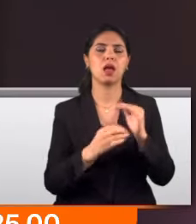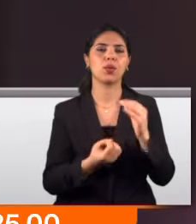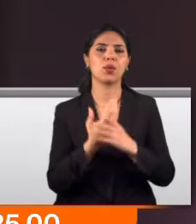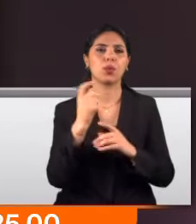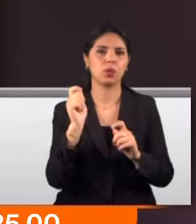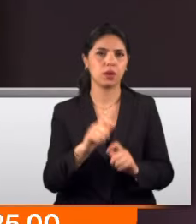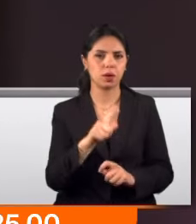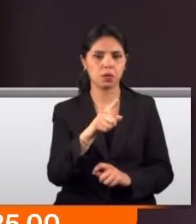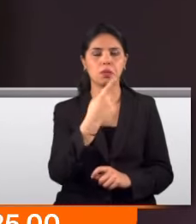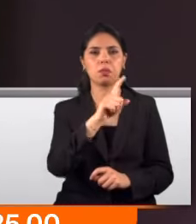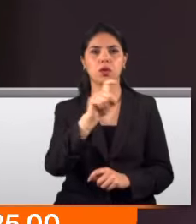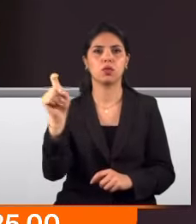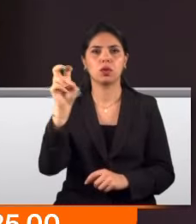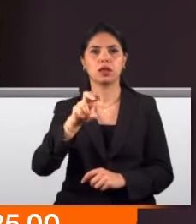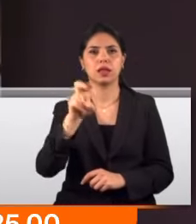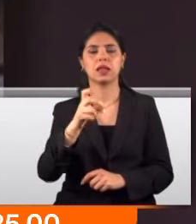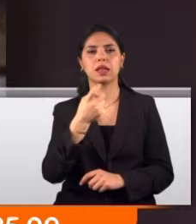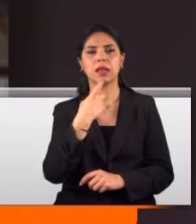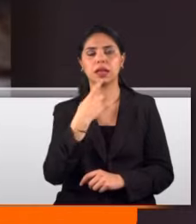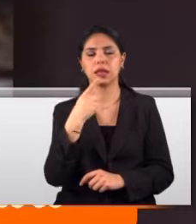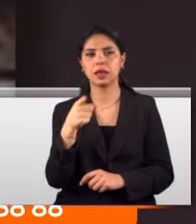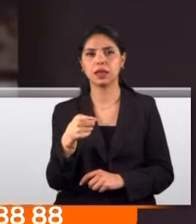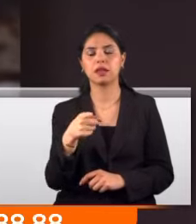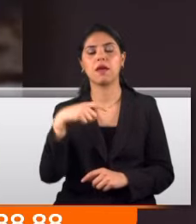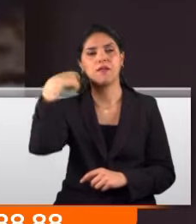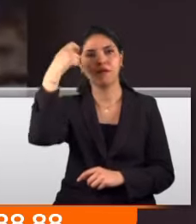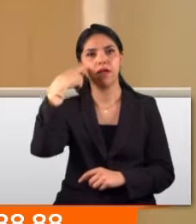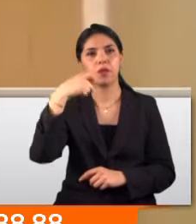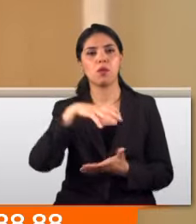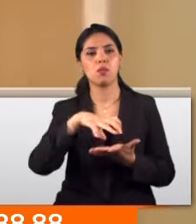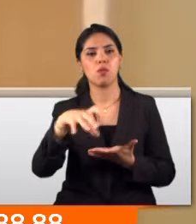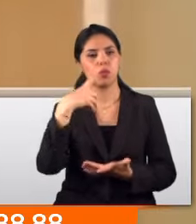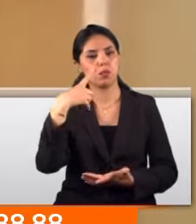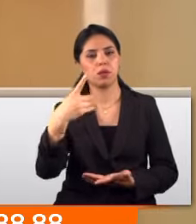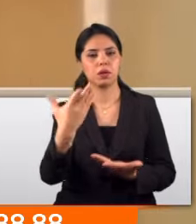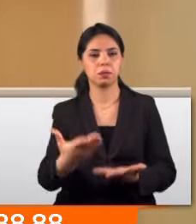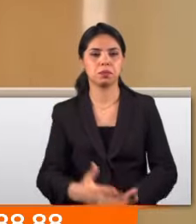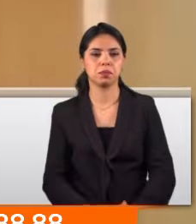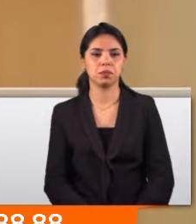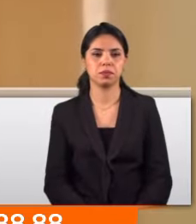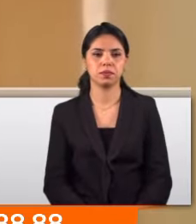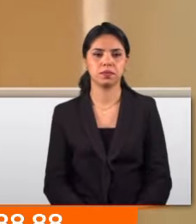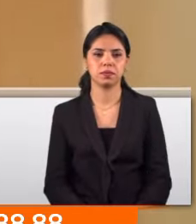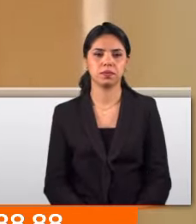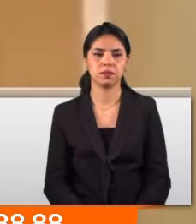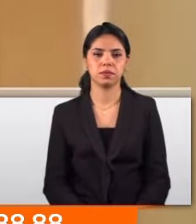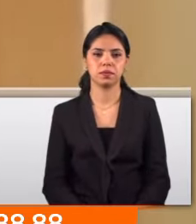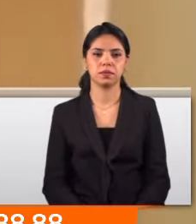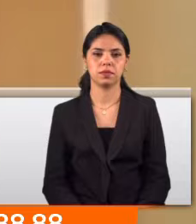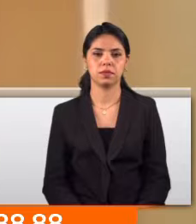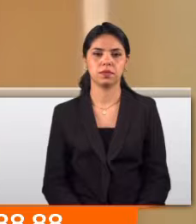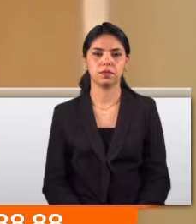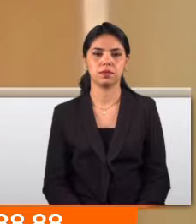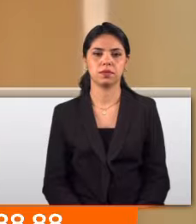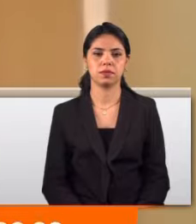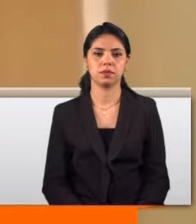Orancı'nın 1988 yapımı Aşıksın filmindeki sahnesi. İbrahim Bey, bir resminiz var mı acaba? Memnun İnanın oldum. Üstümde